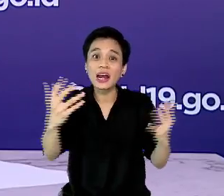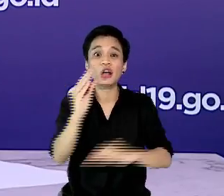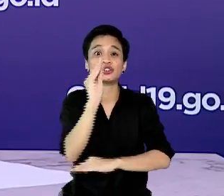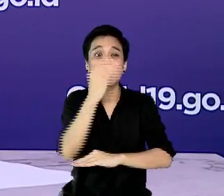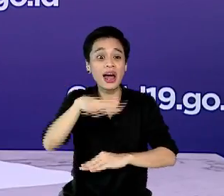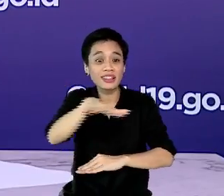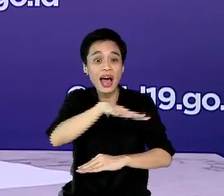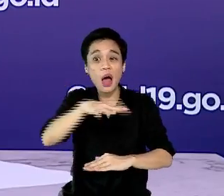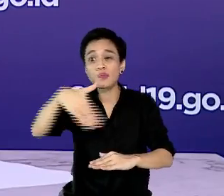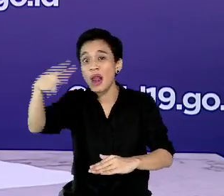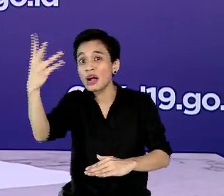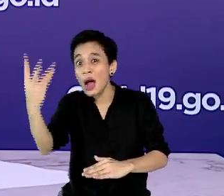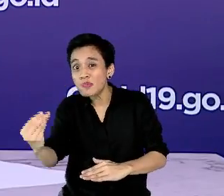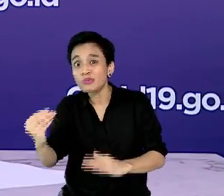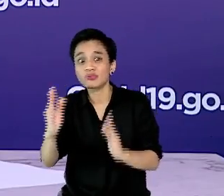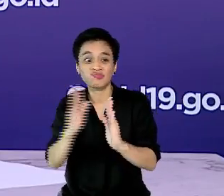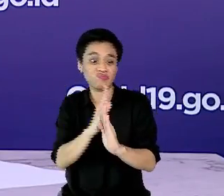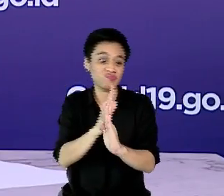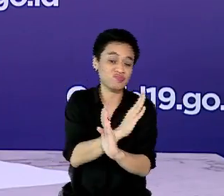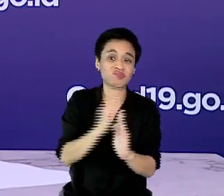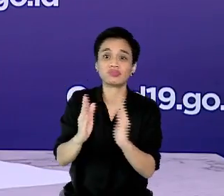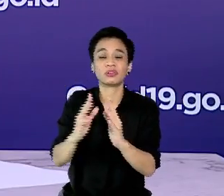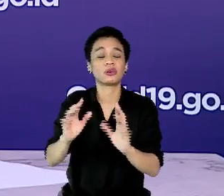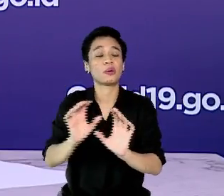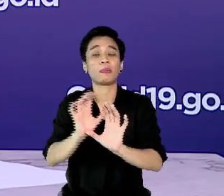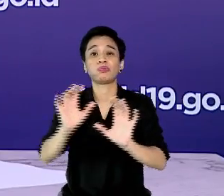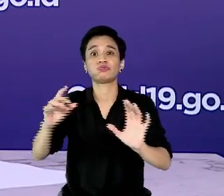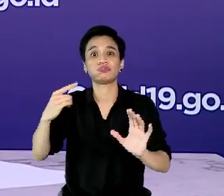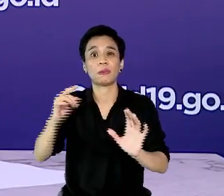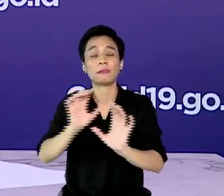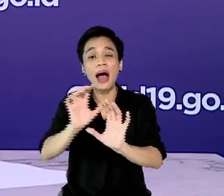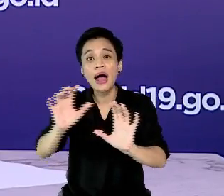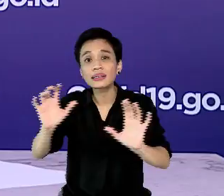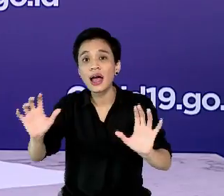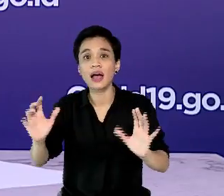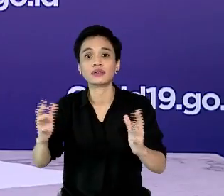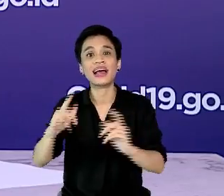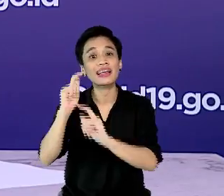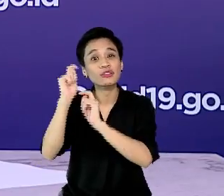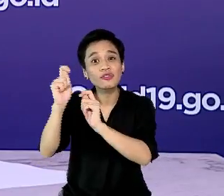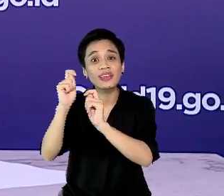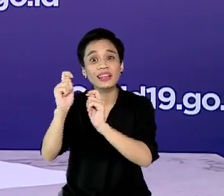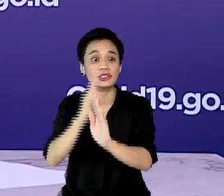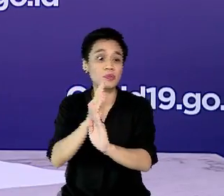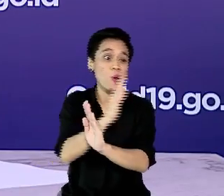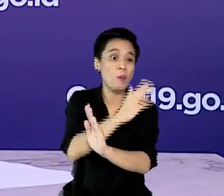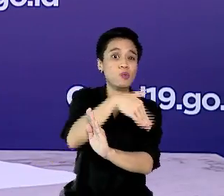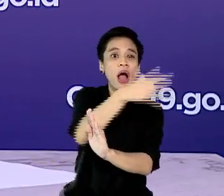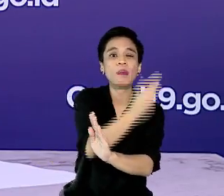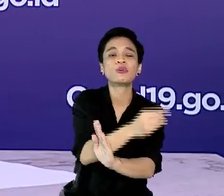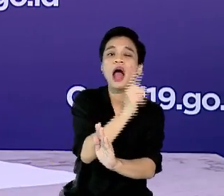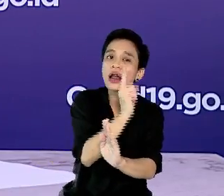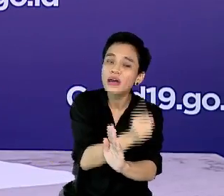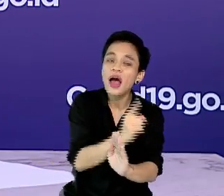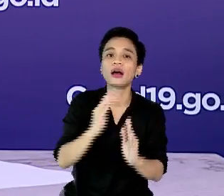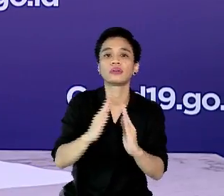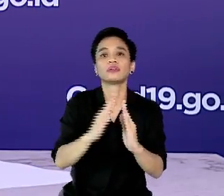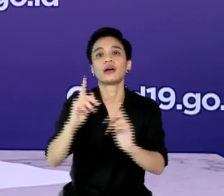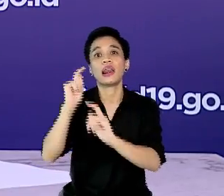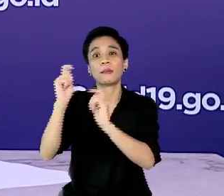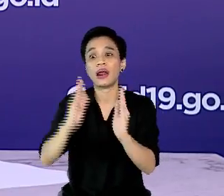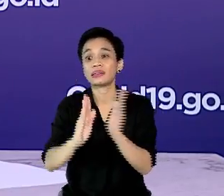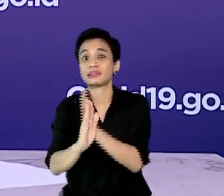sebelum Idul Fitri serta mobilitas penduduk masuk ke Jabodetabek setelah Idul Fitri tetap mengalami peningkatan yang